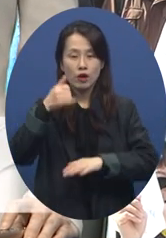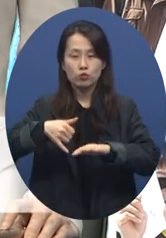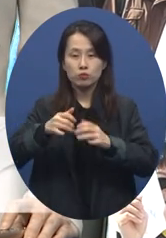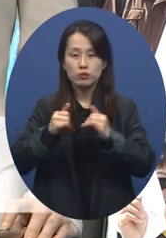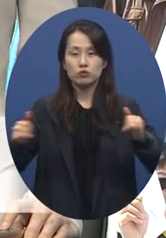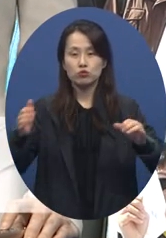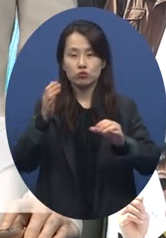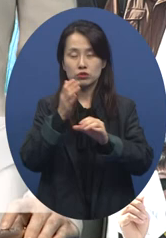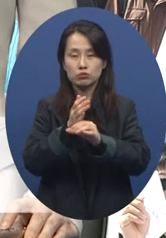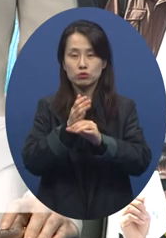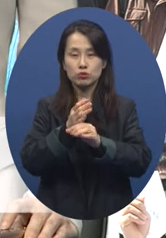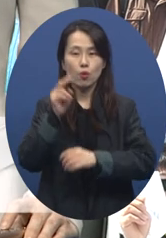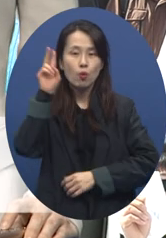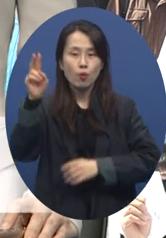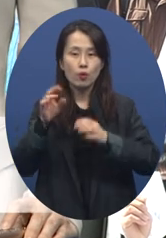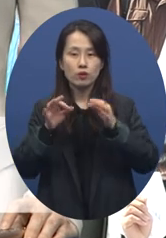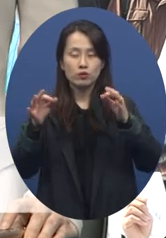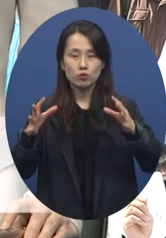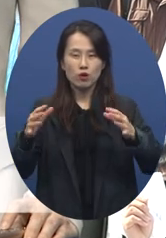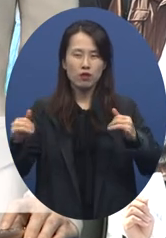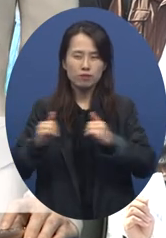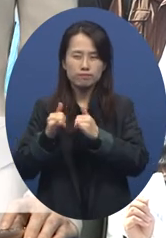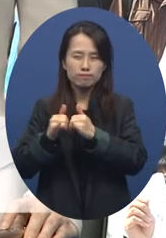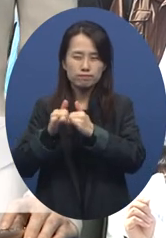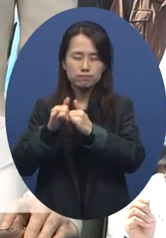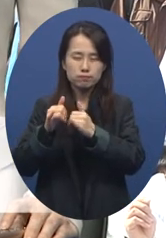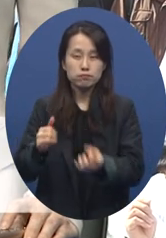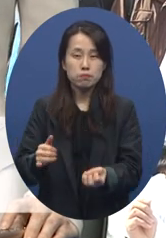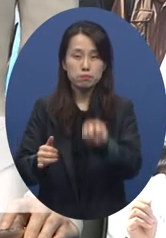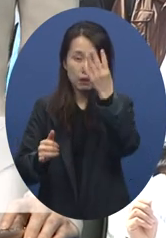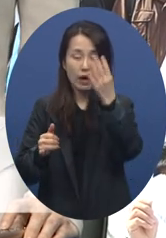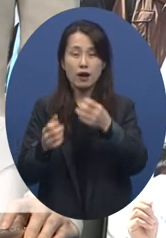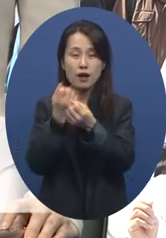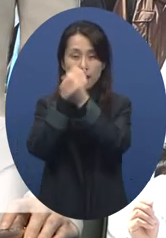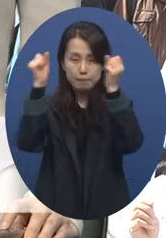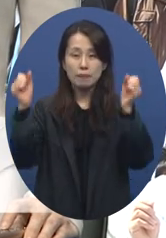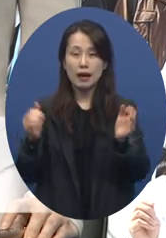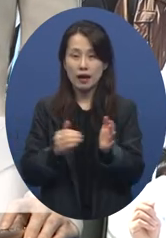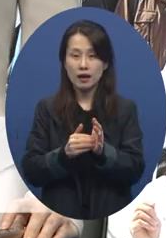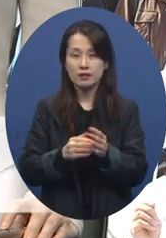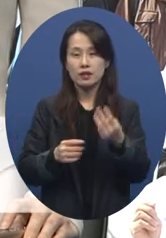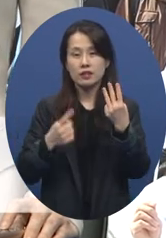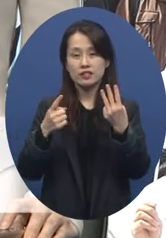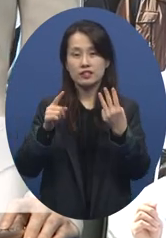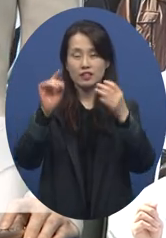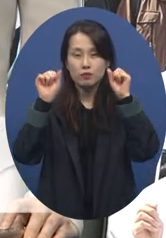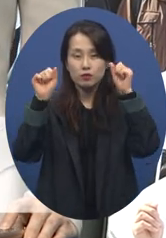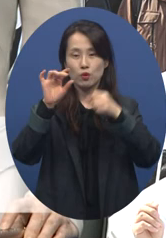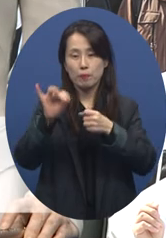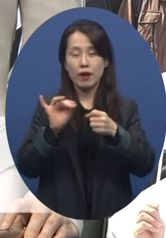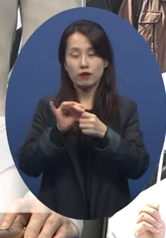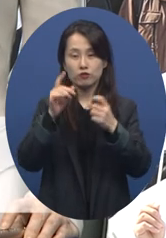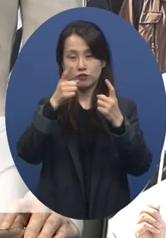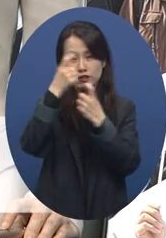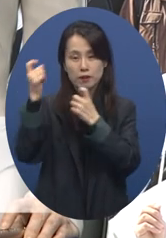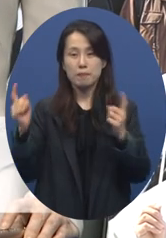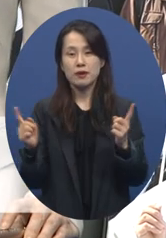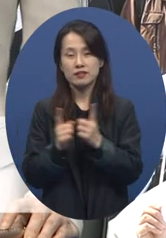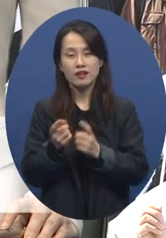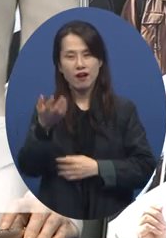없는 이틀간의 해방을 이뤄냈었는데요. 3.1운동 100주년을 맞아 당시의 함성을 재현하는 행사가